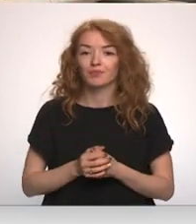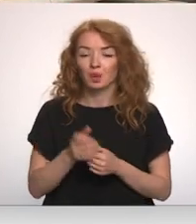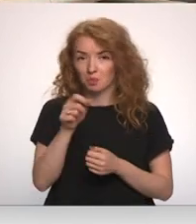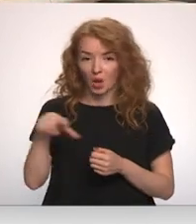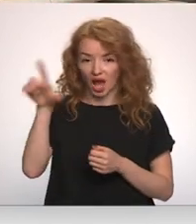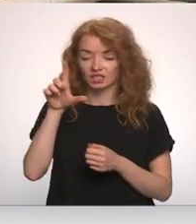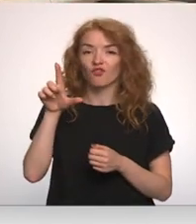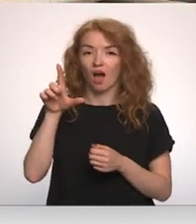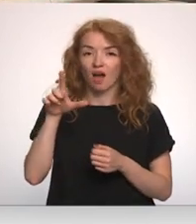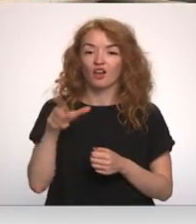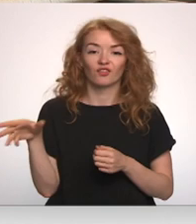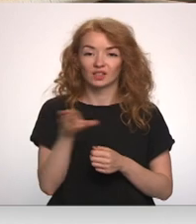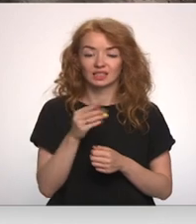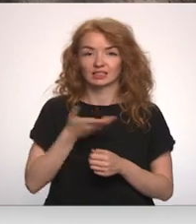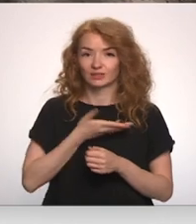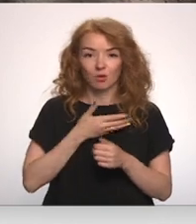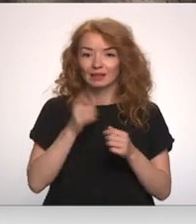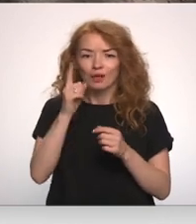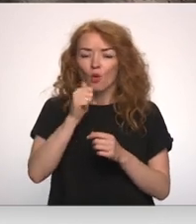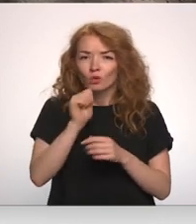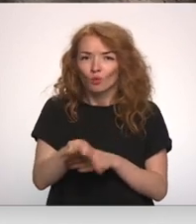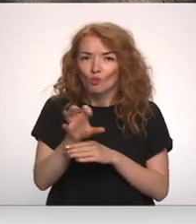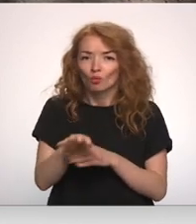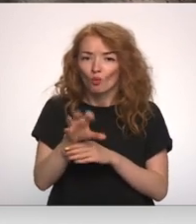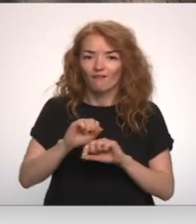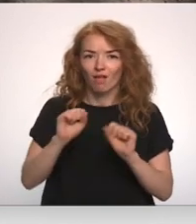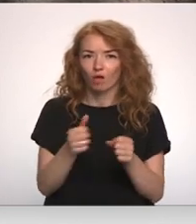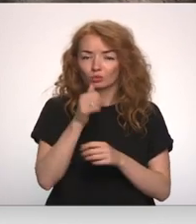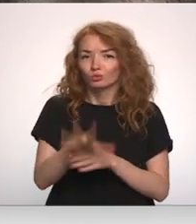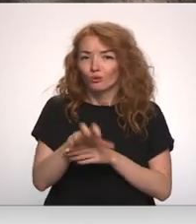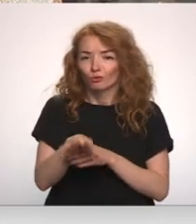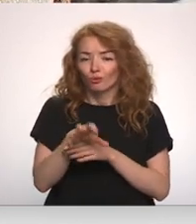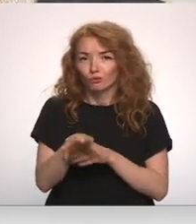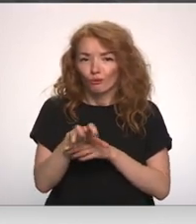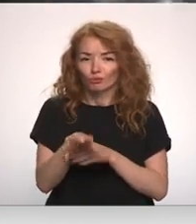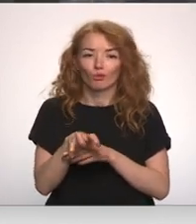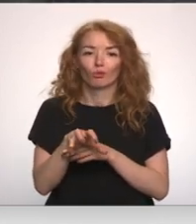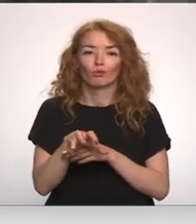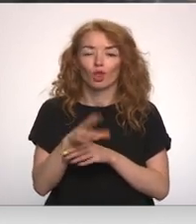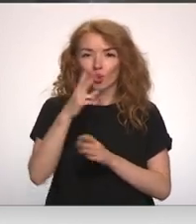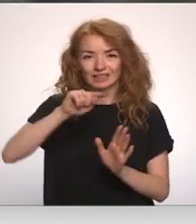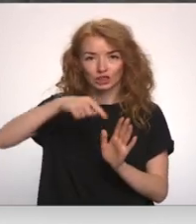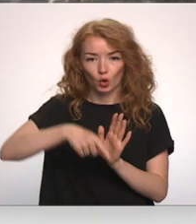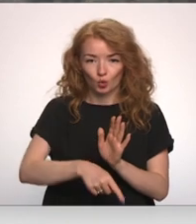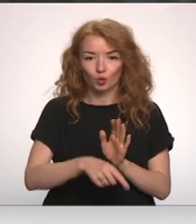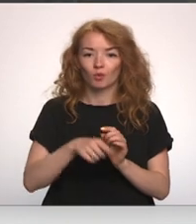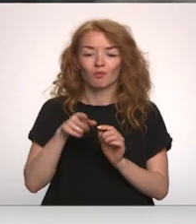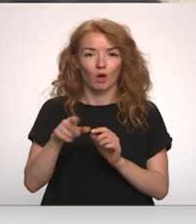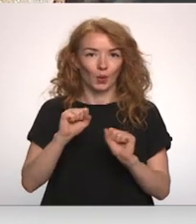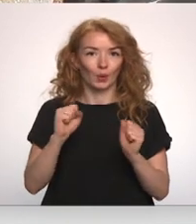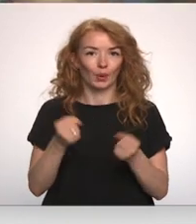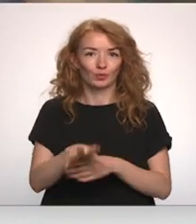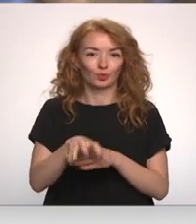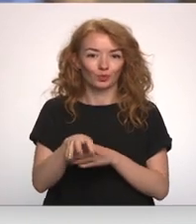Pārsvarā viņas dzīvo pie dzirdnēm, dzer vēsu ūdeni, jā, tā kā mums nāk no dziļurbuma, tad viņš uzsils nav, viņš ir